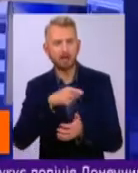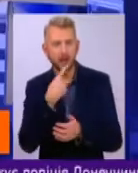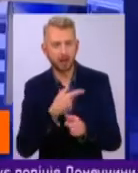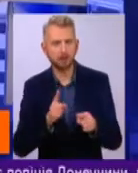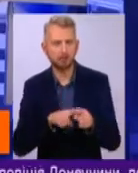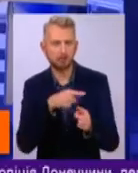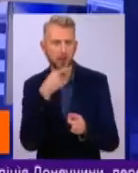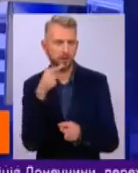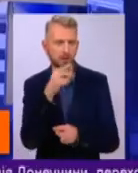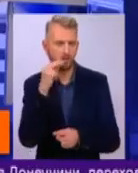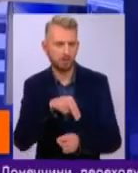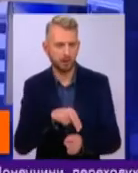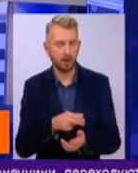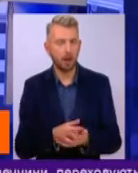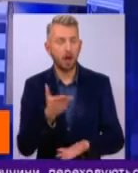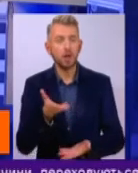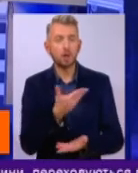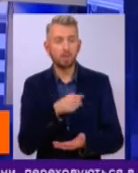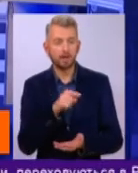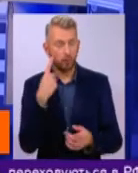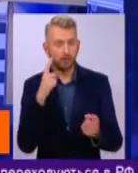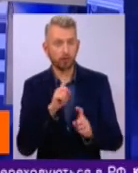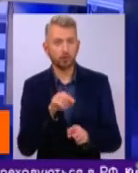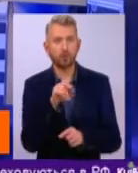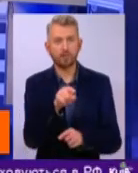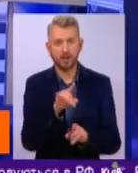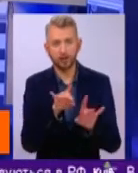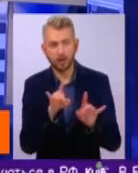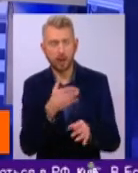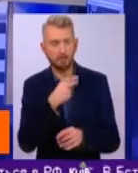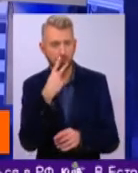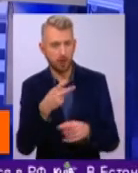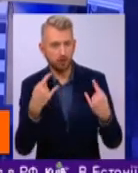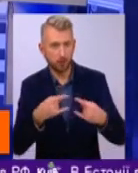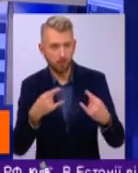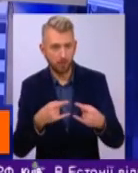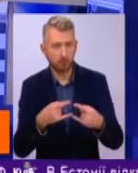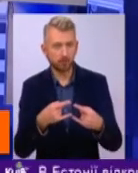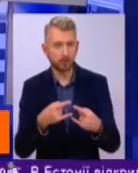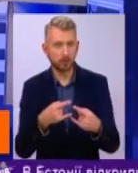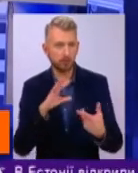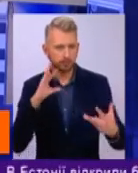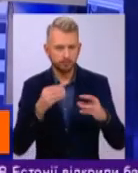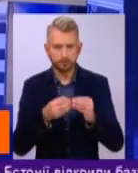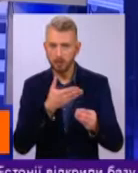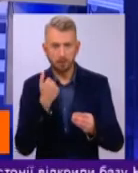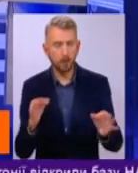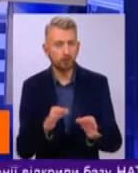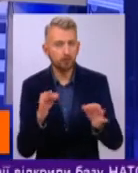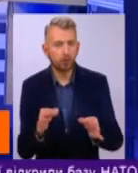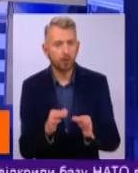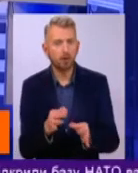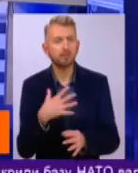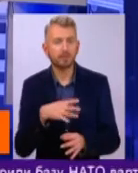це є російський слід. Якщо ми от з тої інформації, яку ви озвучили, і ми от бачили по телебаченню, по сюжету, нема нічого, то